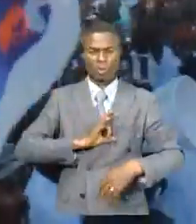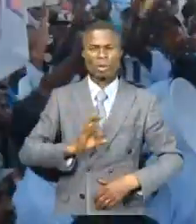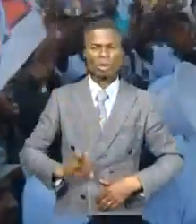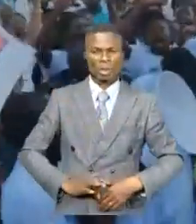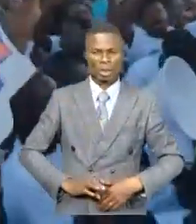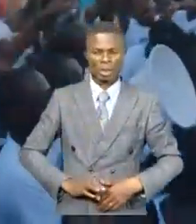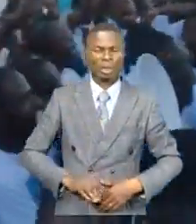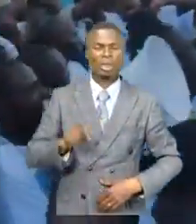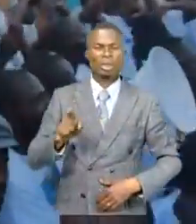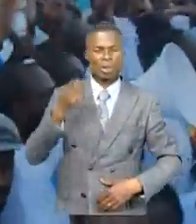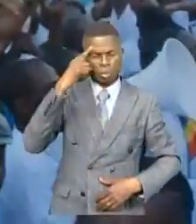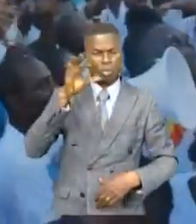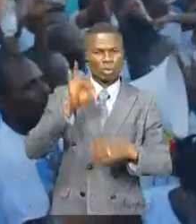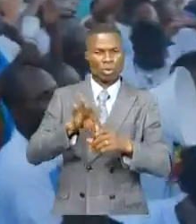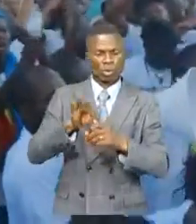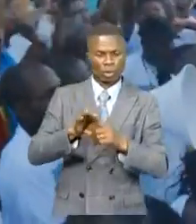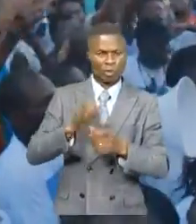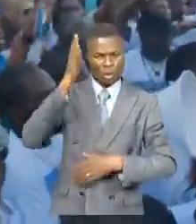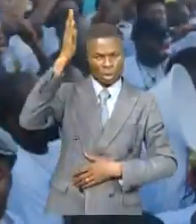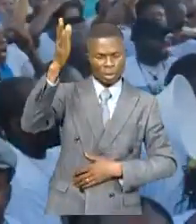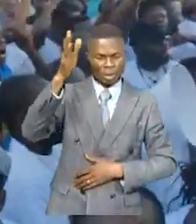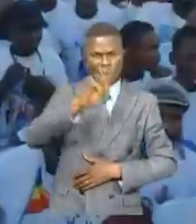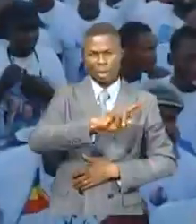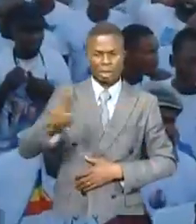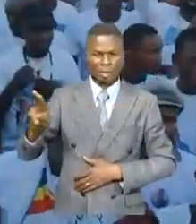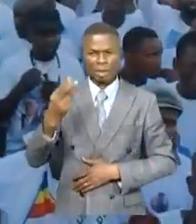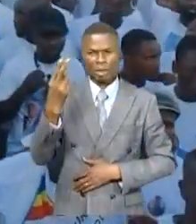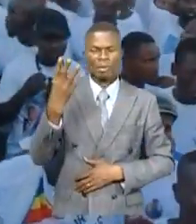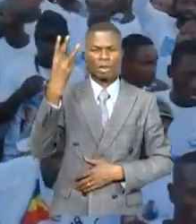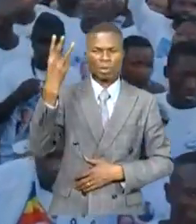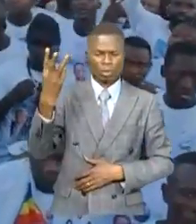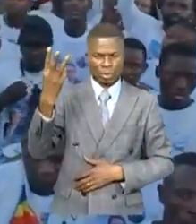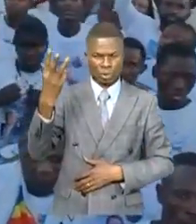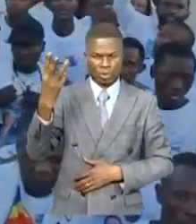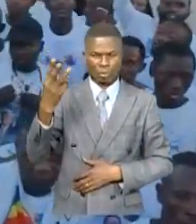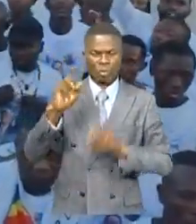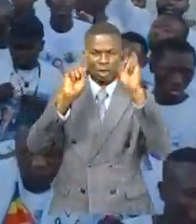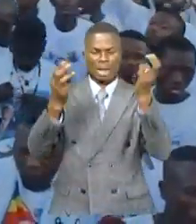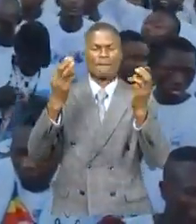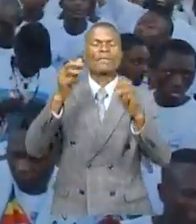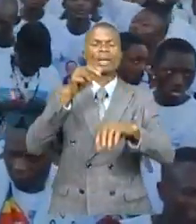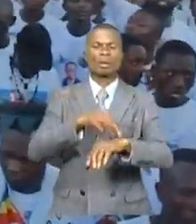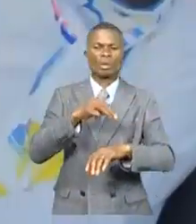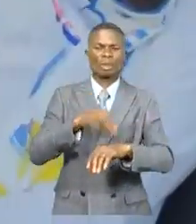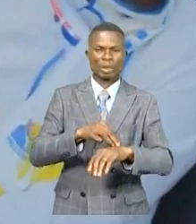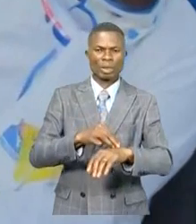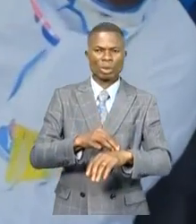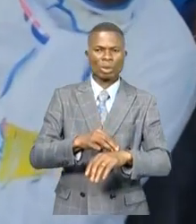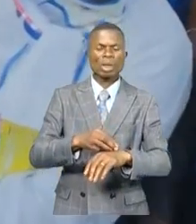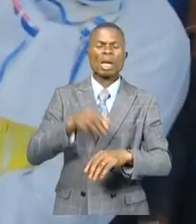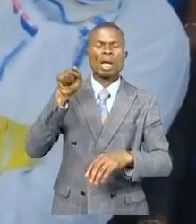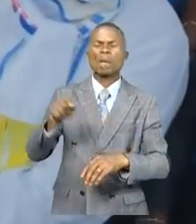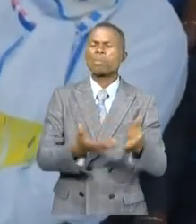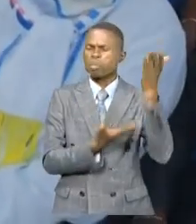République, Félix-Antoine Tshisekedi Tshilombo, surtout en 2023. La ville de Matadi fait partie des priorités